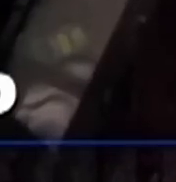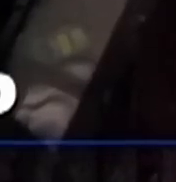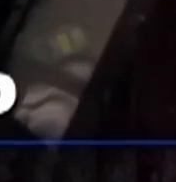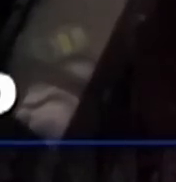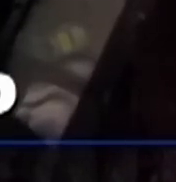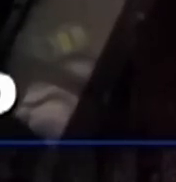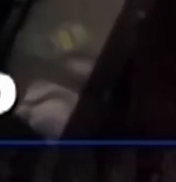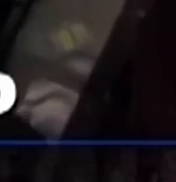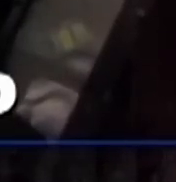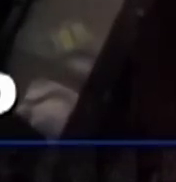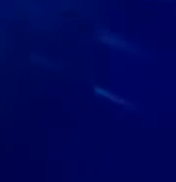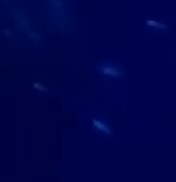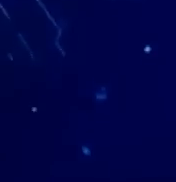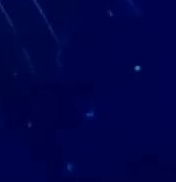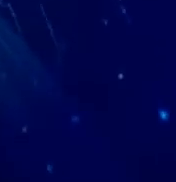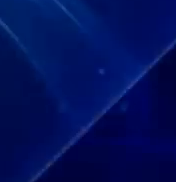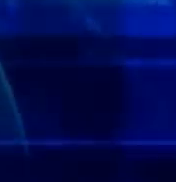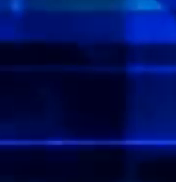limang sakay nito.